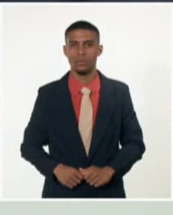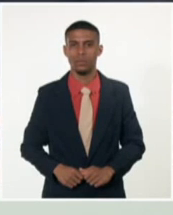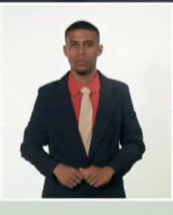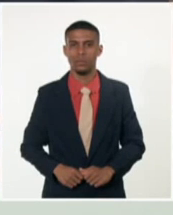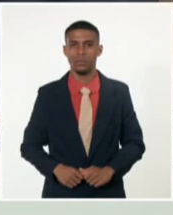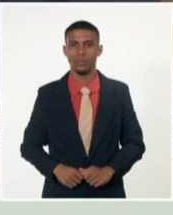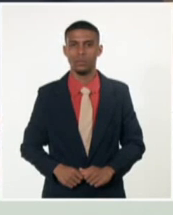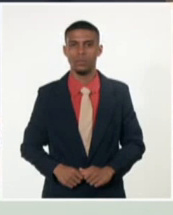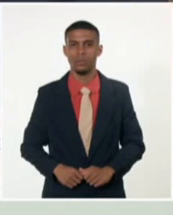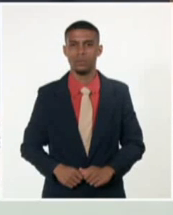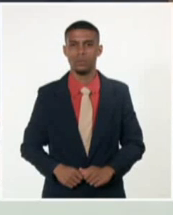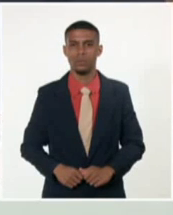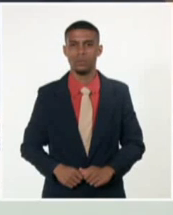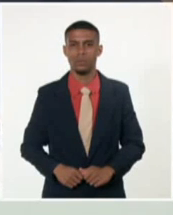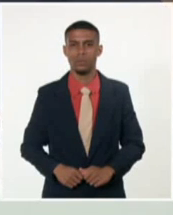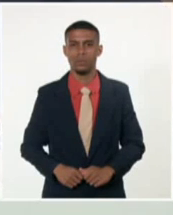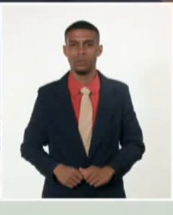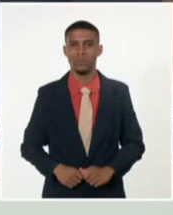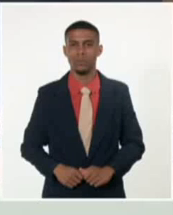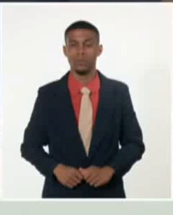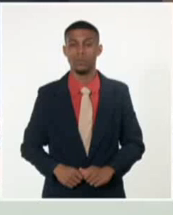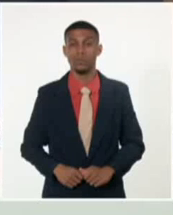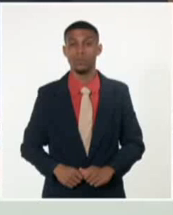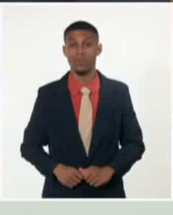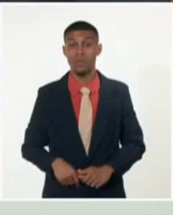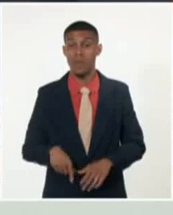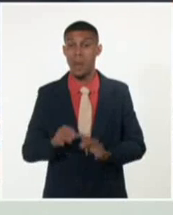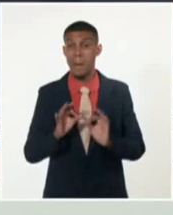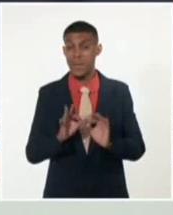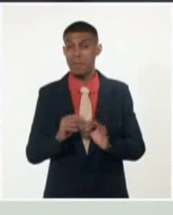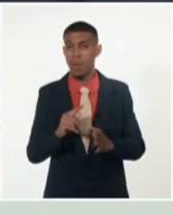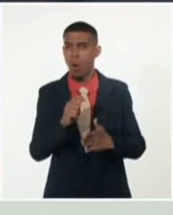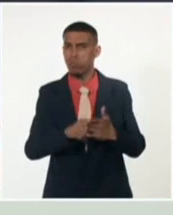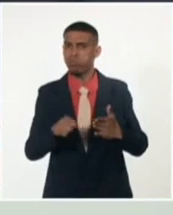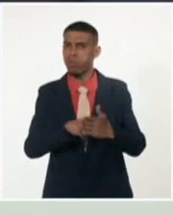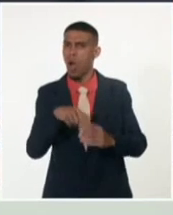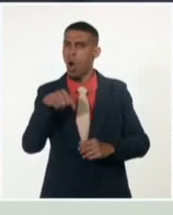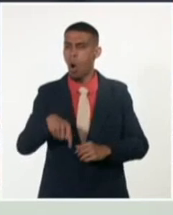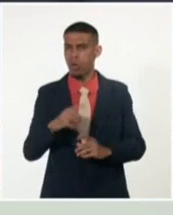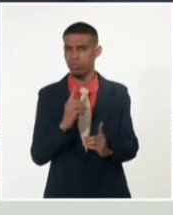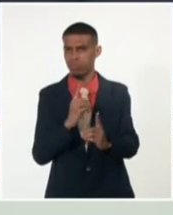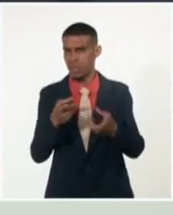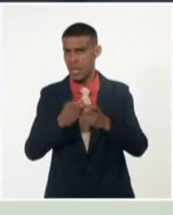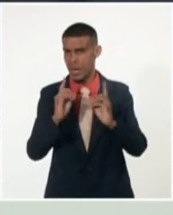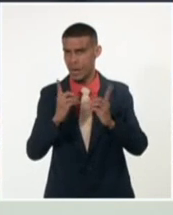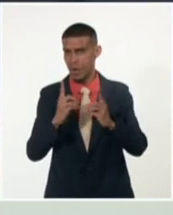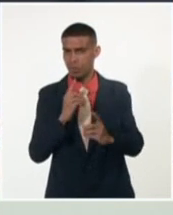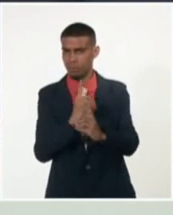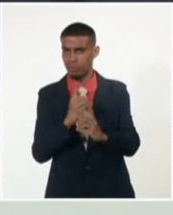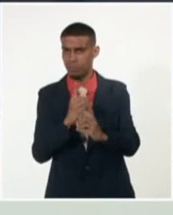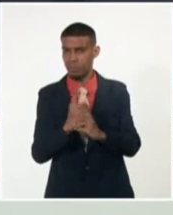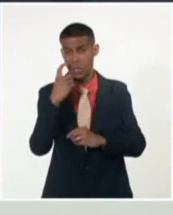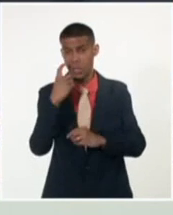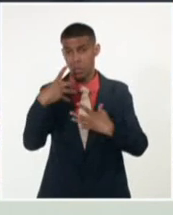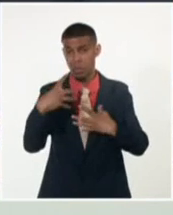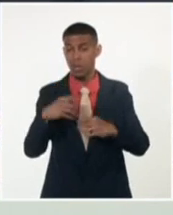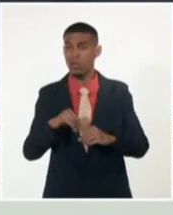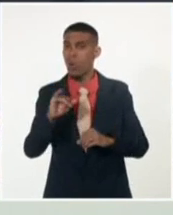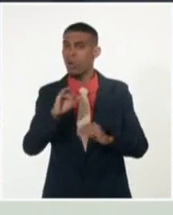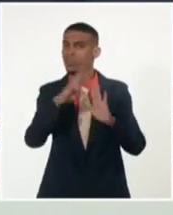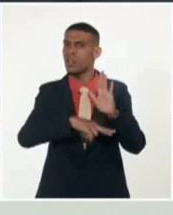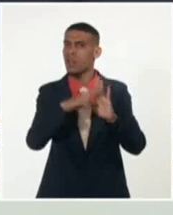international. Para ello será esencial encarar, como se ha discutido en el día de hoy aquí, una reforma de las instituciones